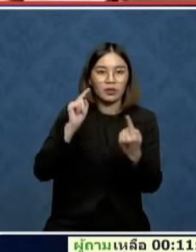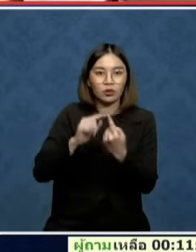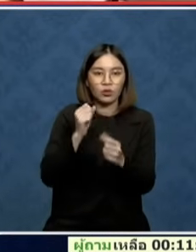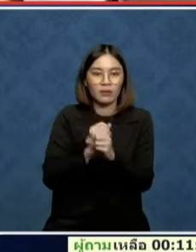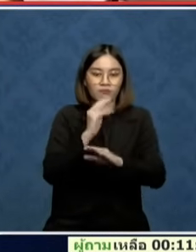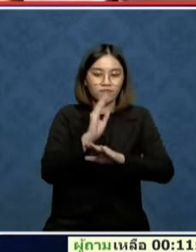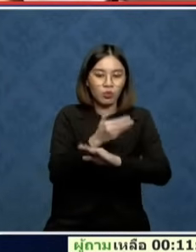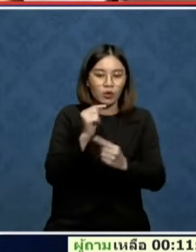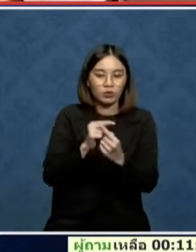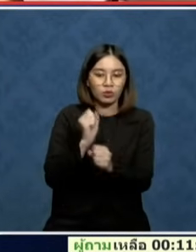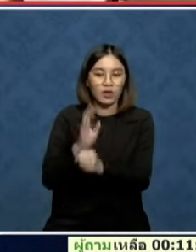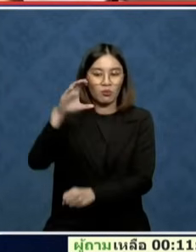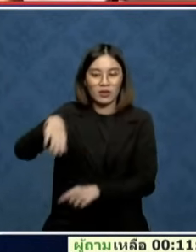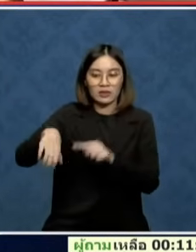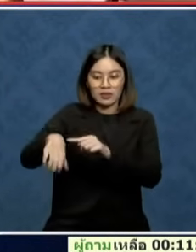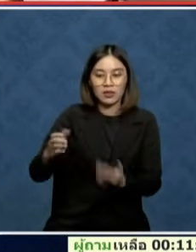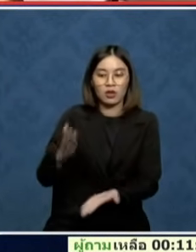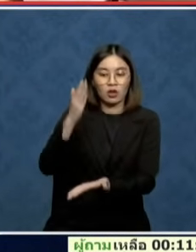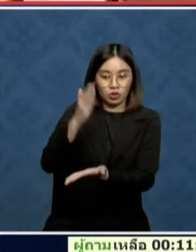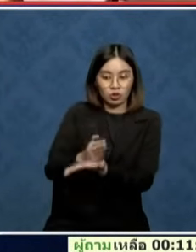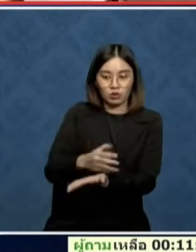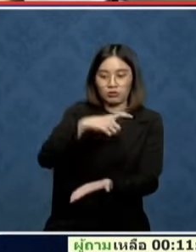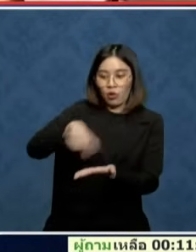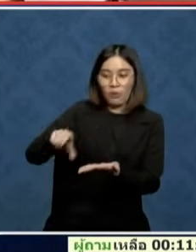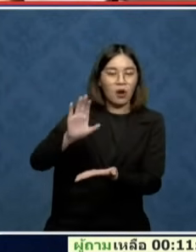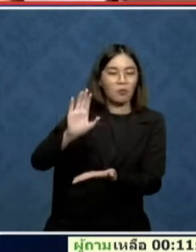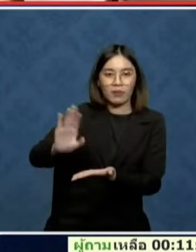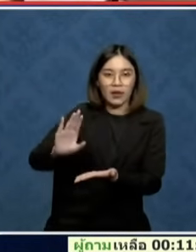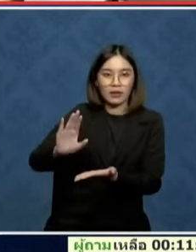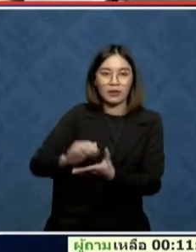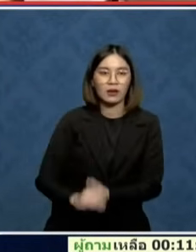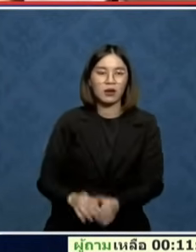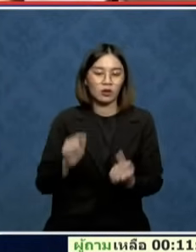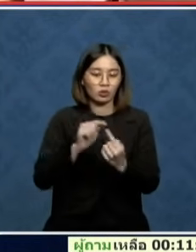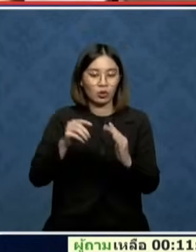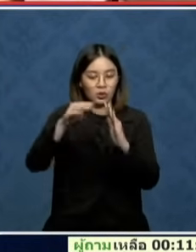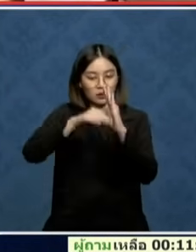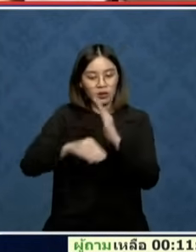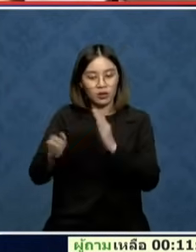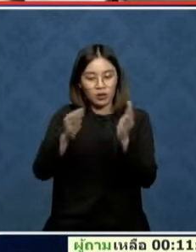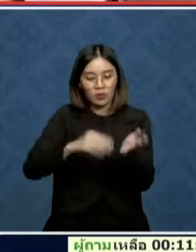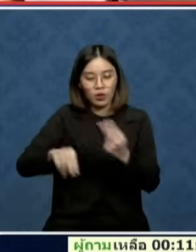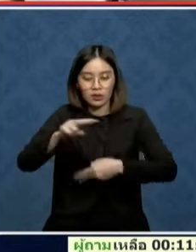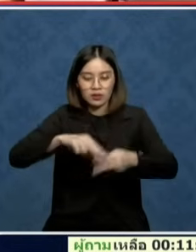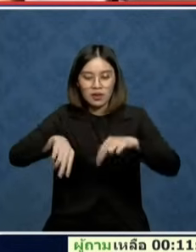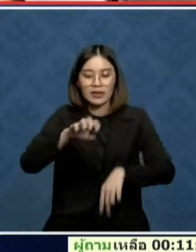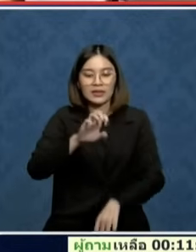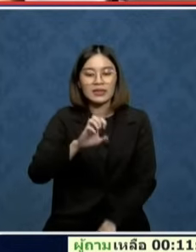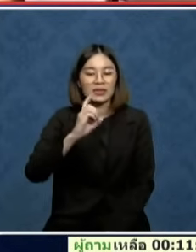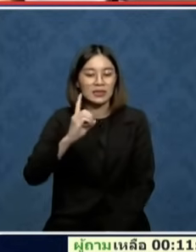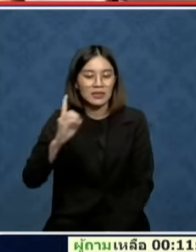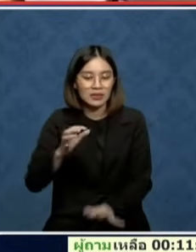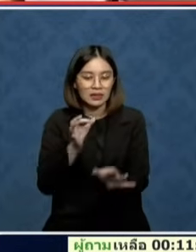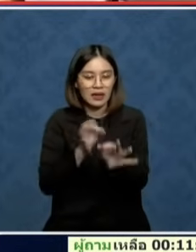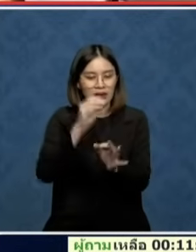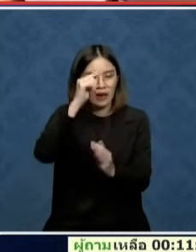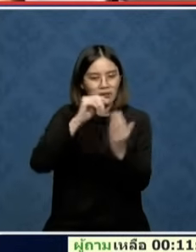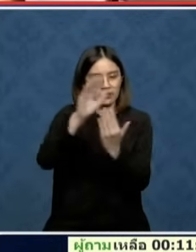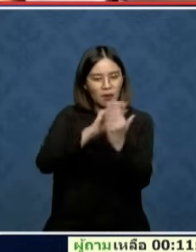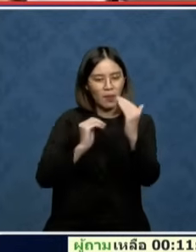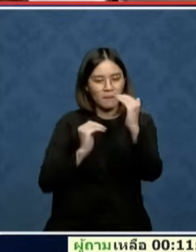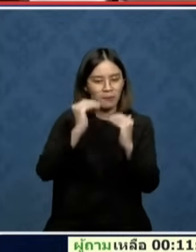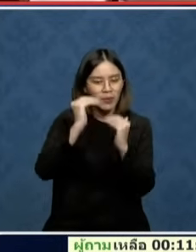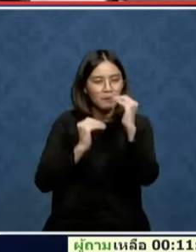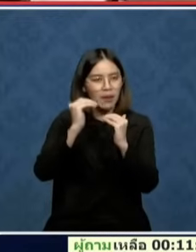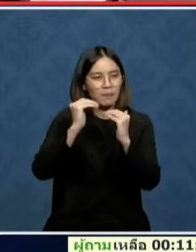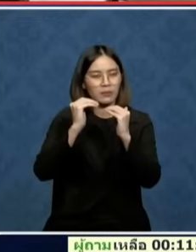รกิจกับบริษัทดังกล่าวดังนั้นครับท่านประธานครับการที่กระบวนการตรวจสอบ EDD ของธนาคารไทยมีความลักลั่น